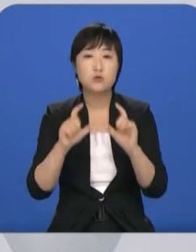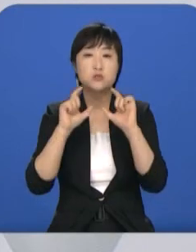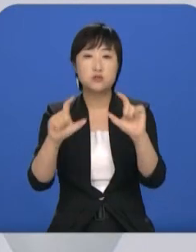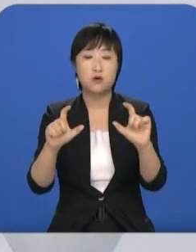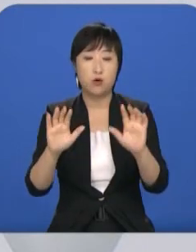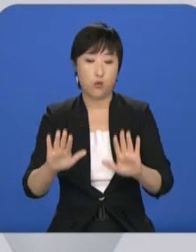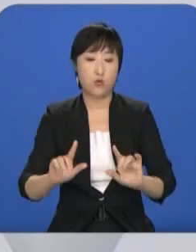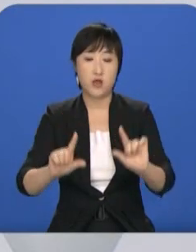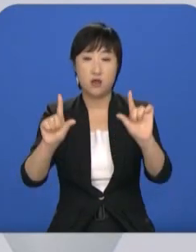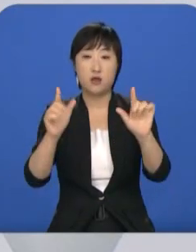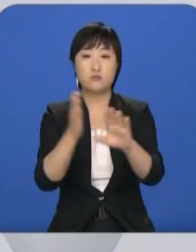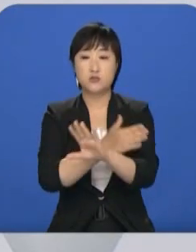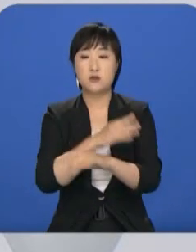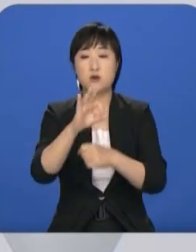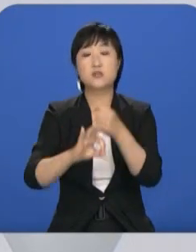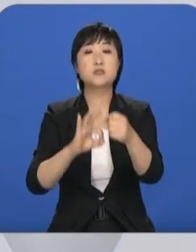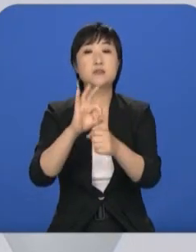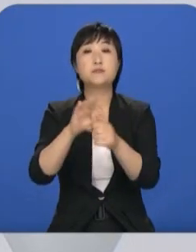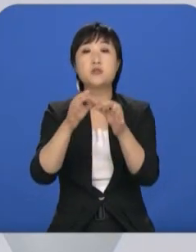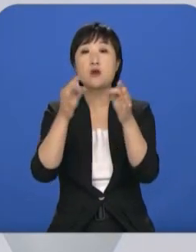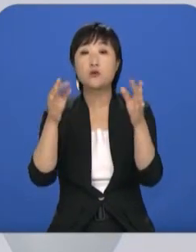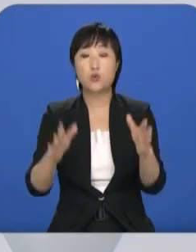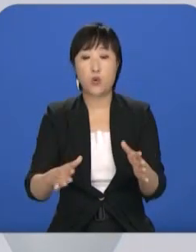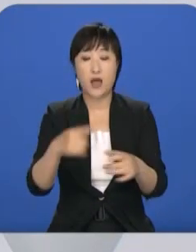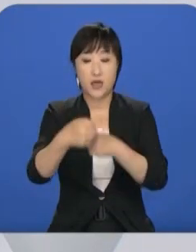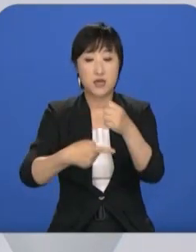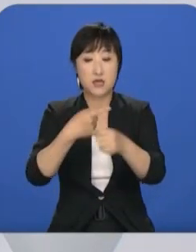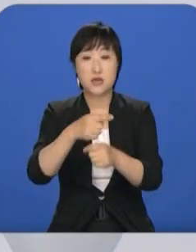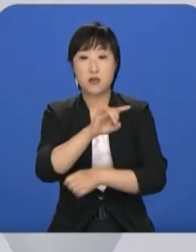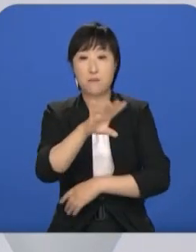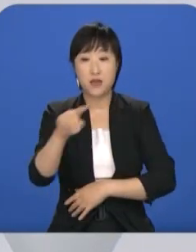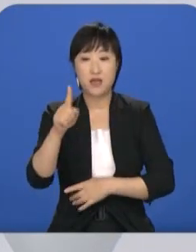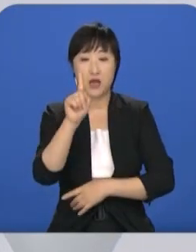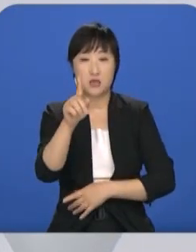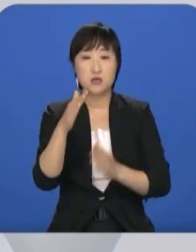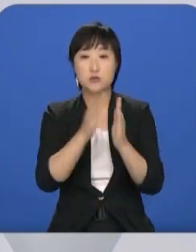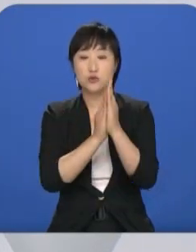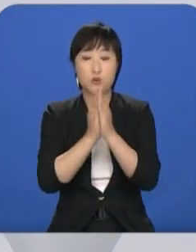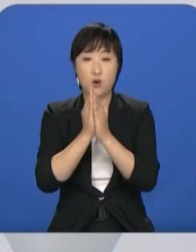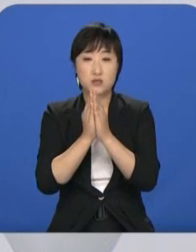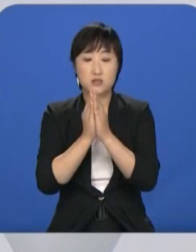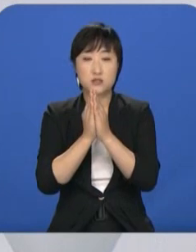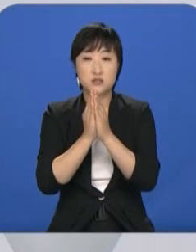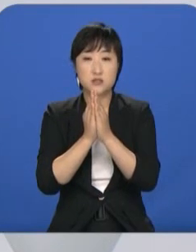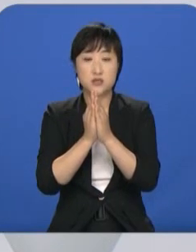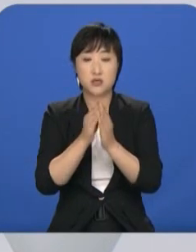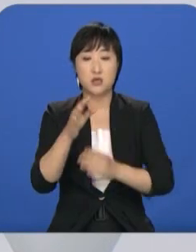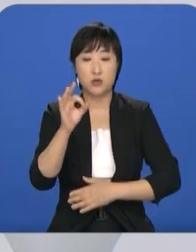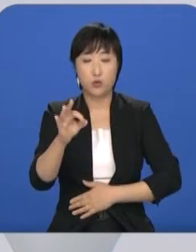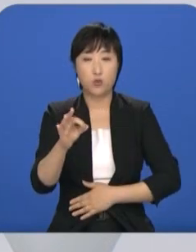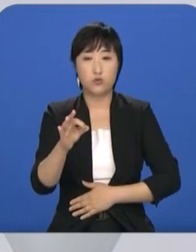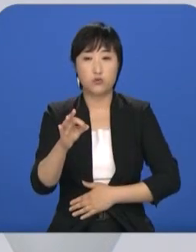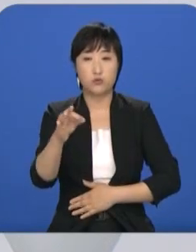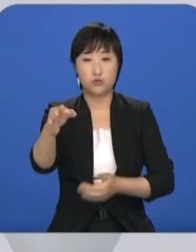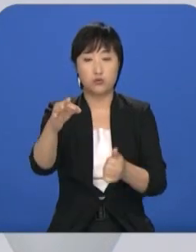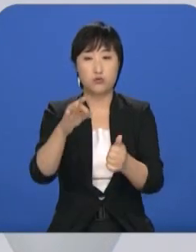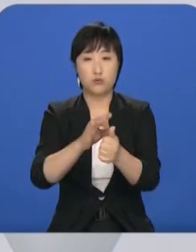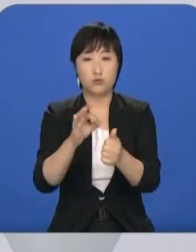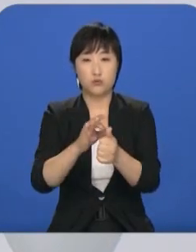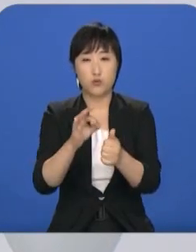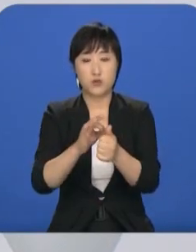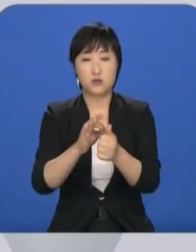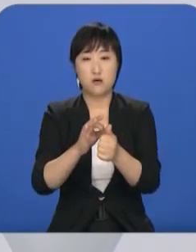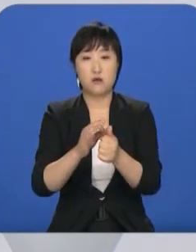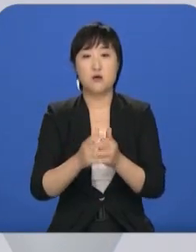지정하고 올해부터 10년간 매년 1조 원씩 지방 소멸 위기 대응 기금을